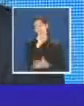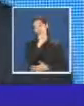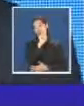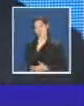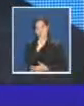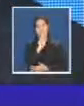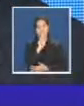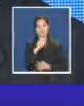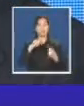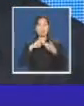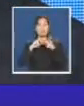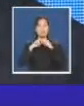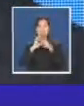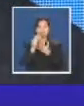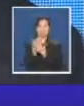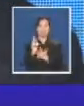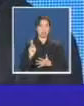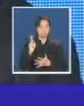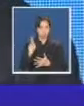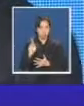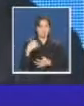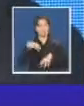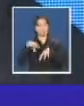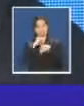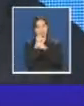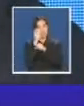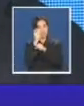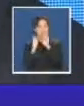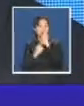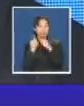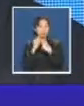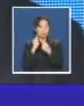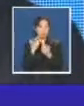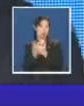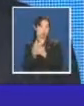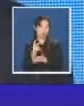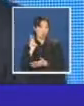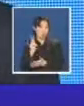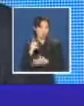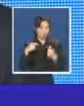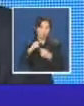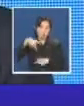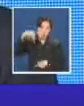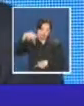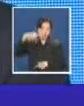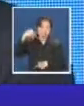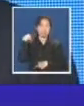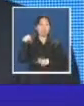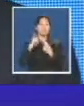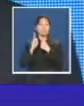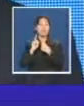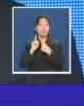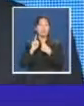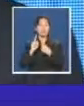ตรงนี้ครับเราก็จะมีการดำเนินการนำร่องในเรื่องของสินเชื่อเป็นกรณีพิเศษนะครับก็คือเดี๋ยว